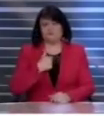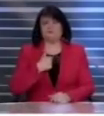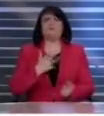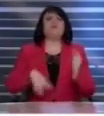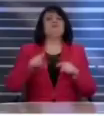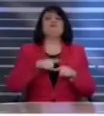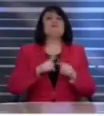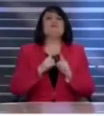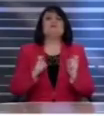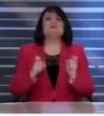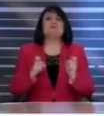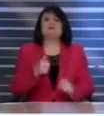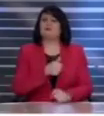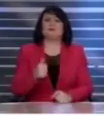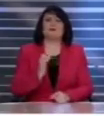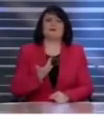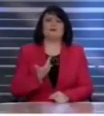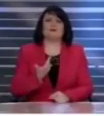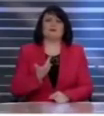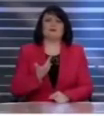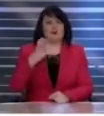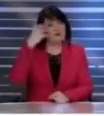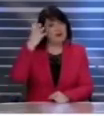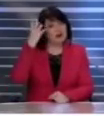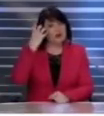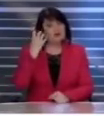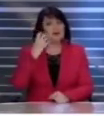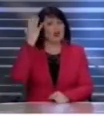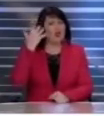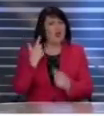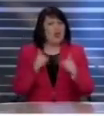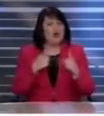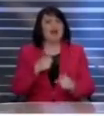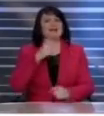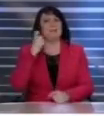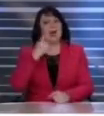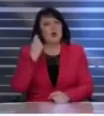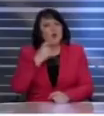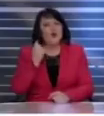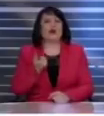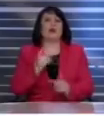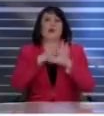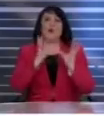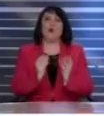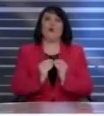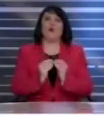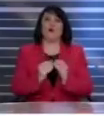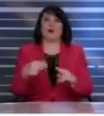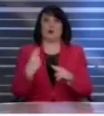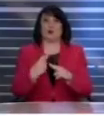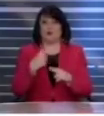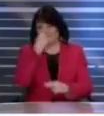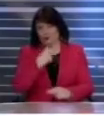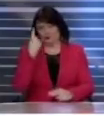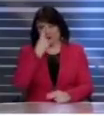Ελλάδα δεν είναι μόνο η φιλόσοφη, είναι και ο Μίκης Θεοδωράκης και η Ελένη Μερκούρη, οι οποίοι πιο πολύ και καλύτερα από κάθε άλλον